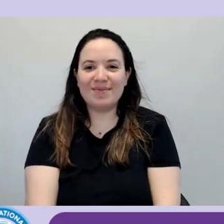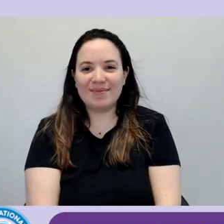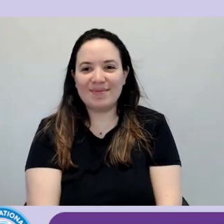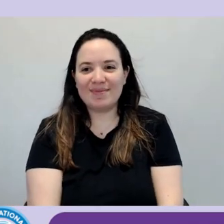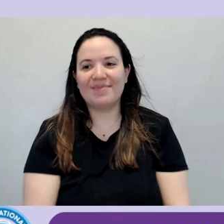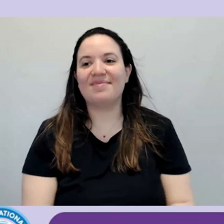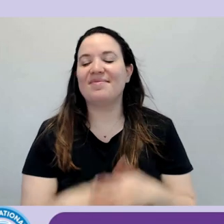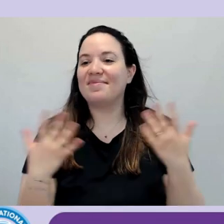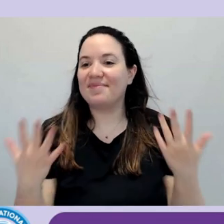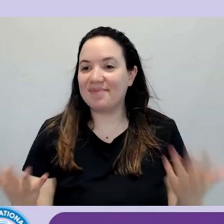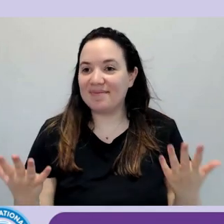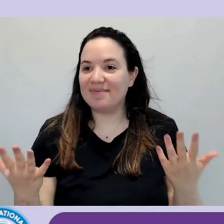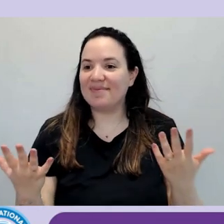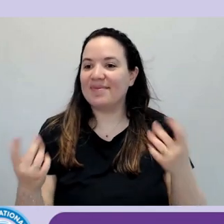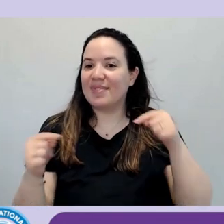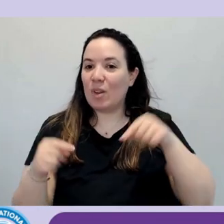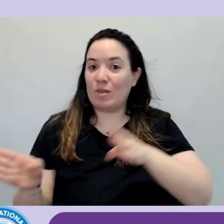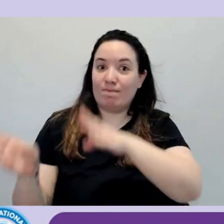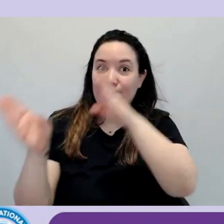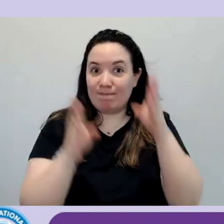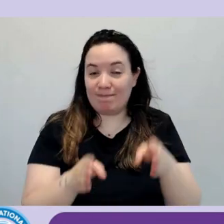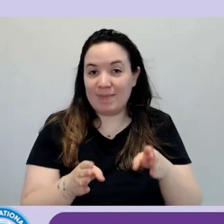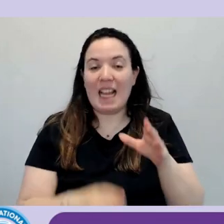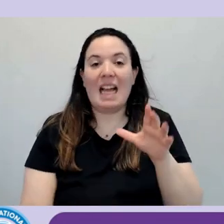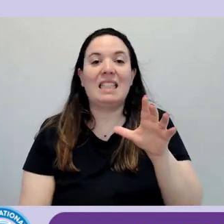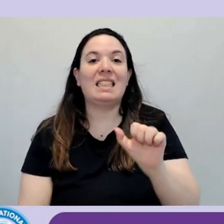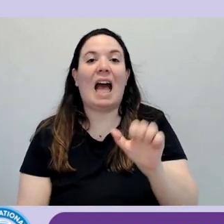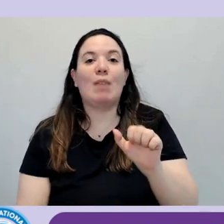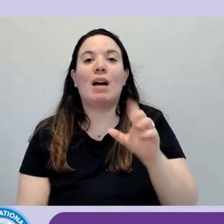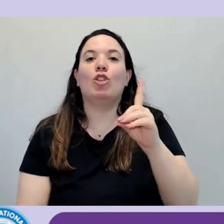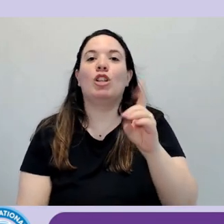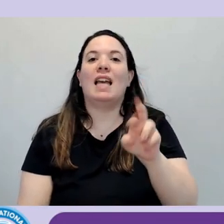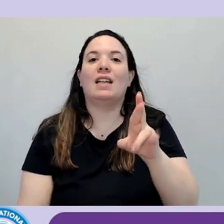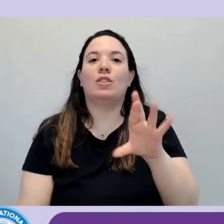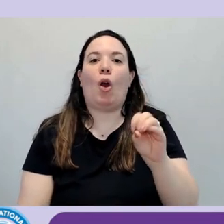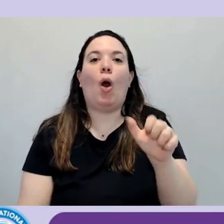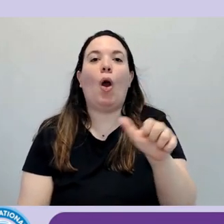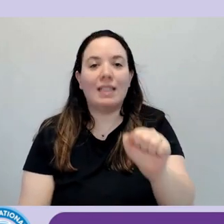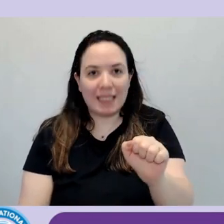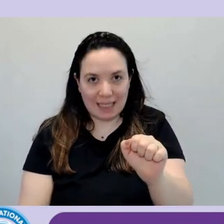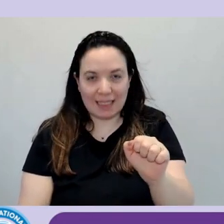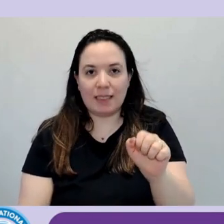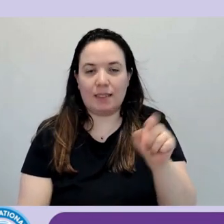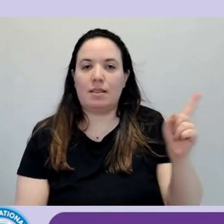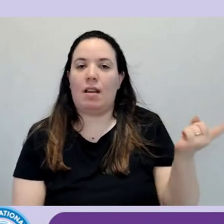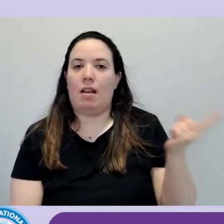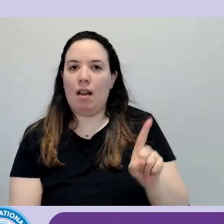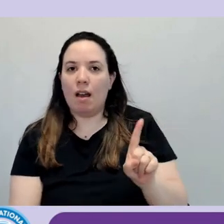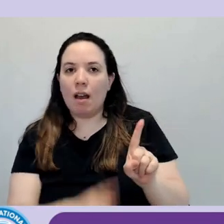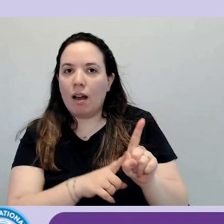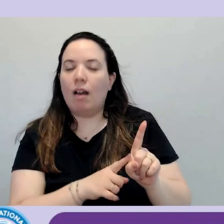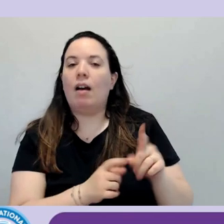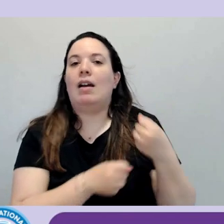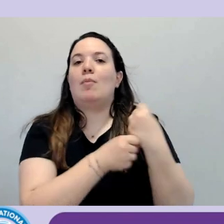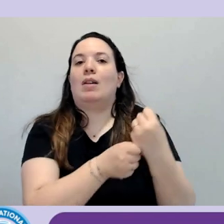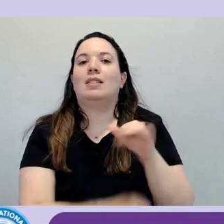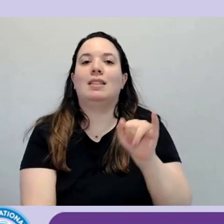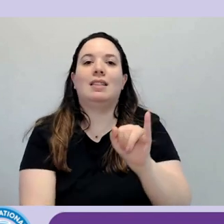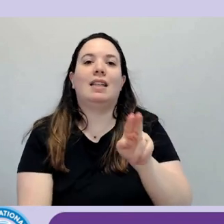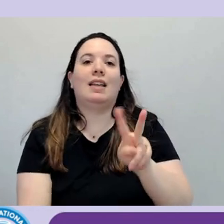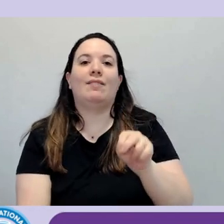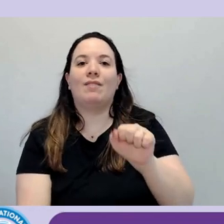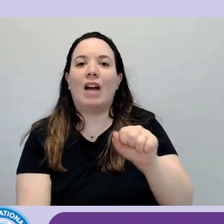adesso Passiamo a sabato De Rosa Sabato De Rosa che rappresenta l'inva istituto di